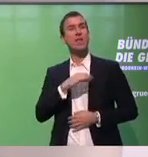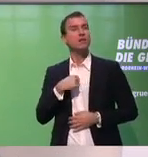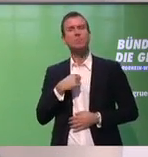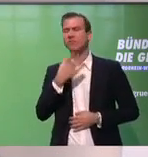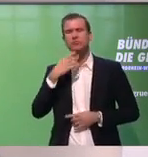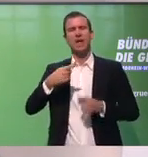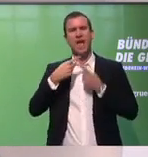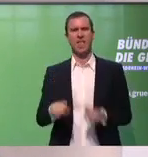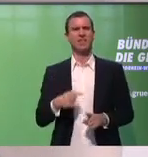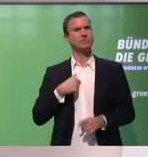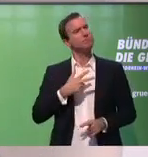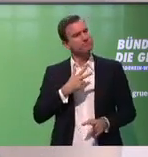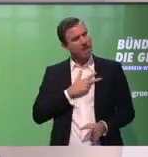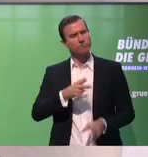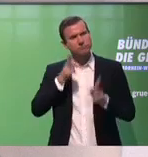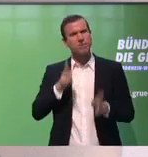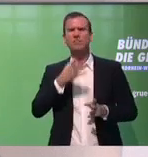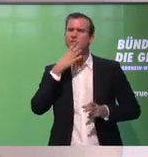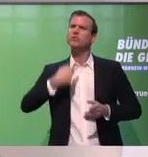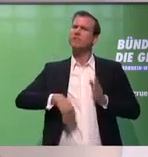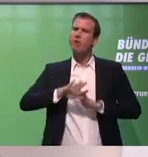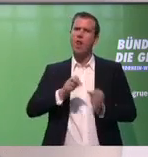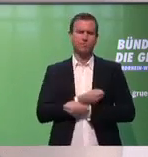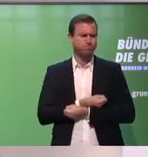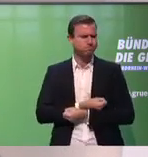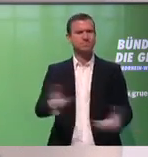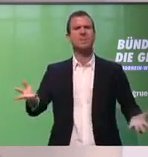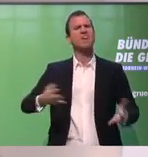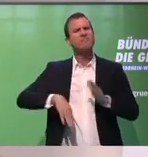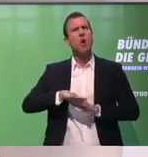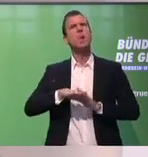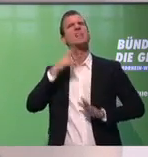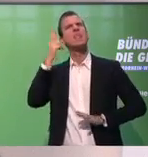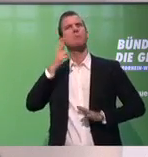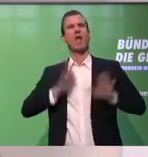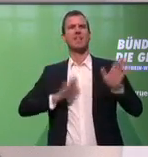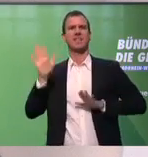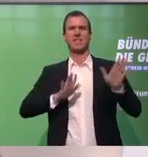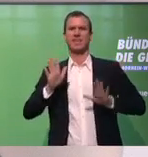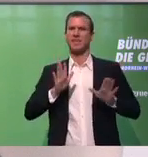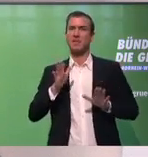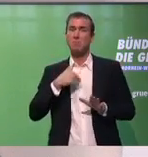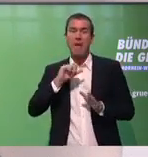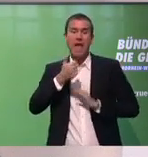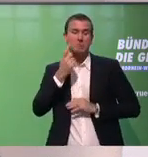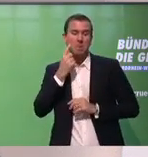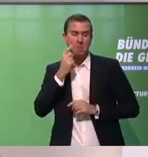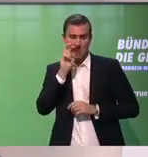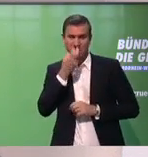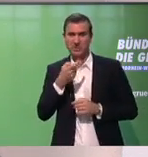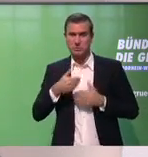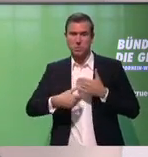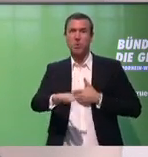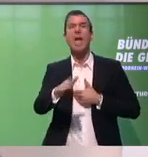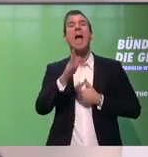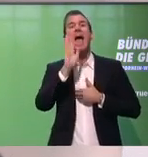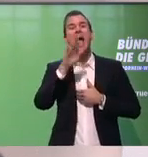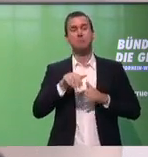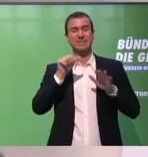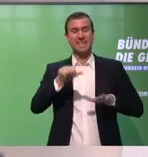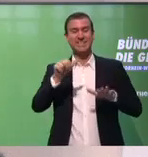machen zum ersten Mal wirklich ein ganz, ganz breites demokratisches Experiment. Alle Menschen in der Europäischen Union ab